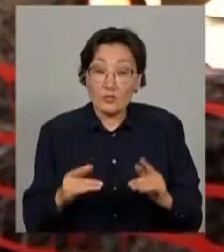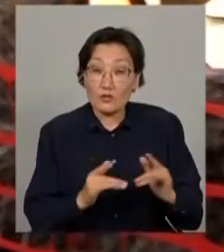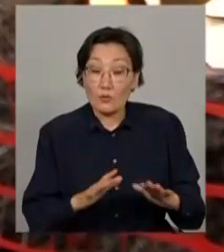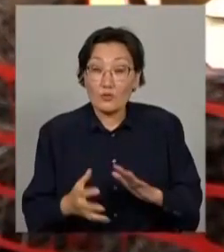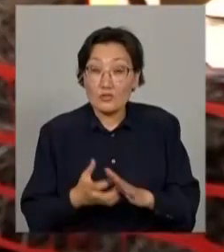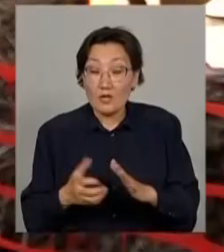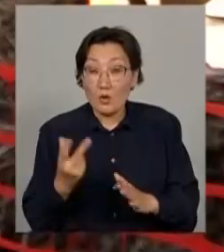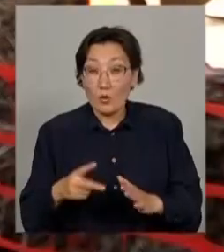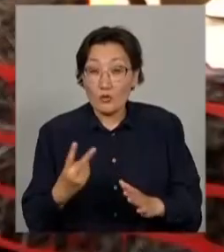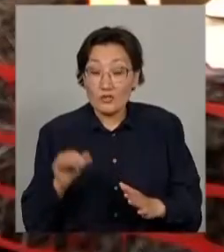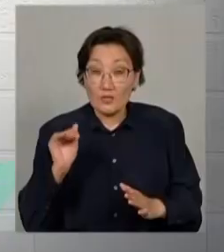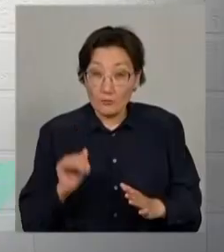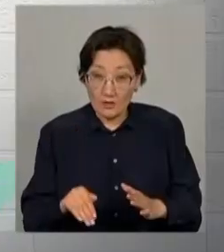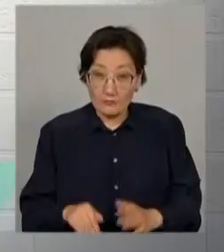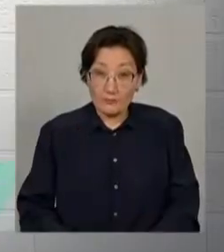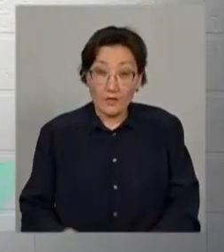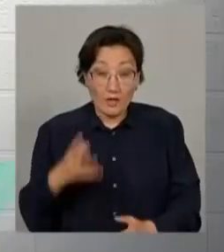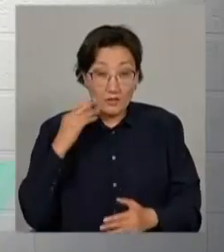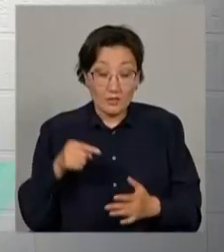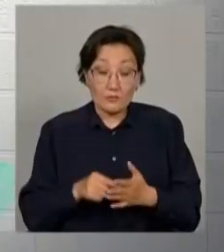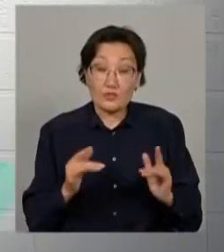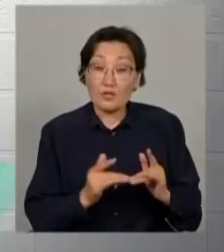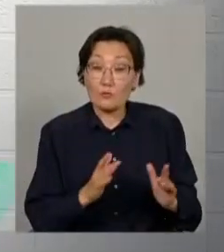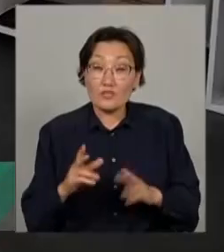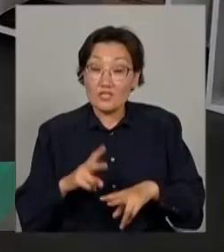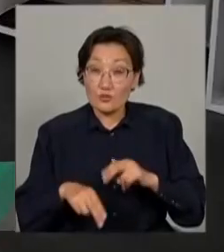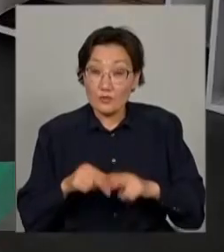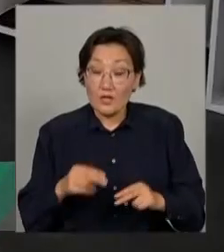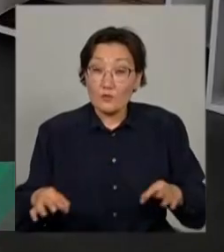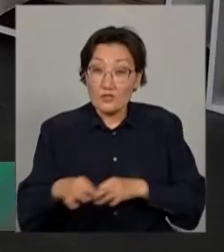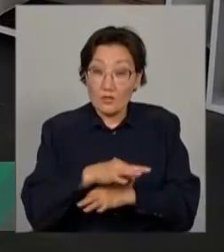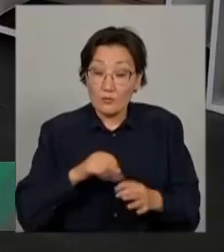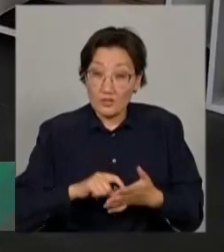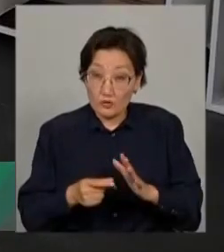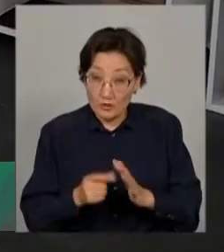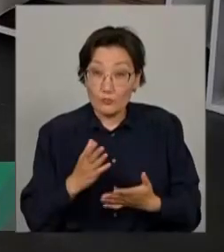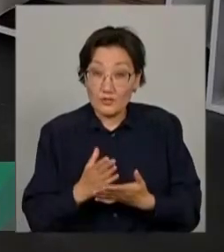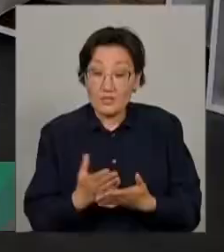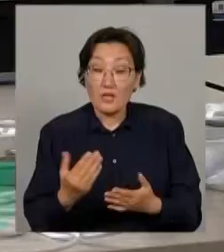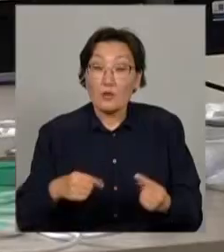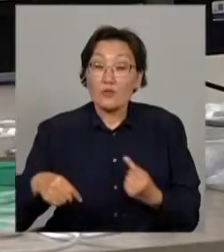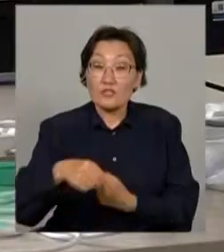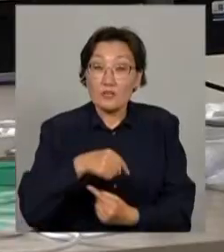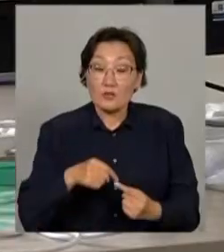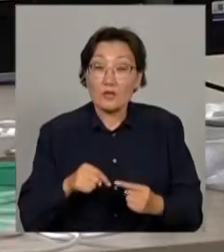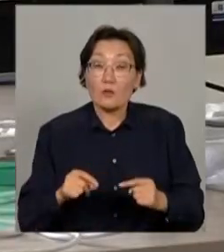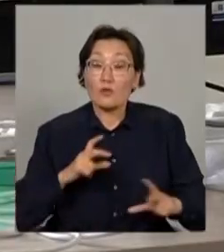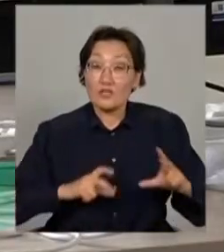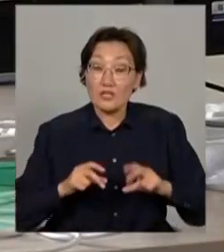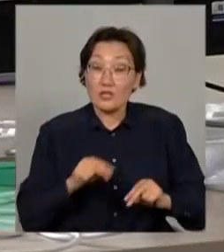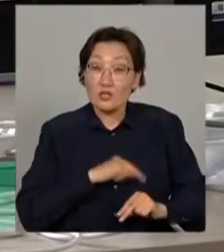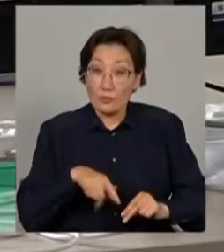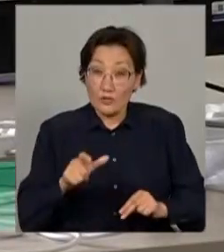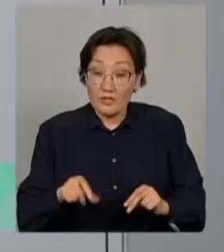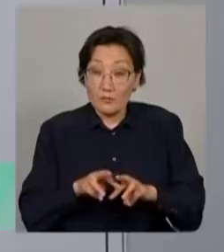тапшылығы 32 мыңды құрайды. Алматыда жатақхана құрылысына қатысты жобалық кеңсе де құрылған. Онда кәсіпкерлер мен оқу орындарының